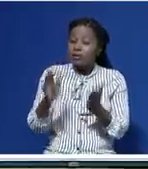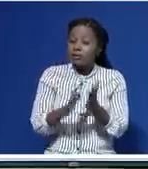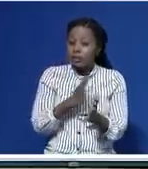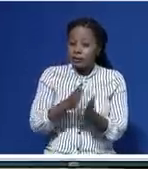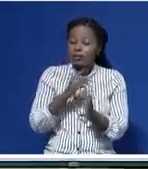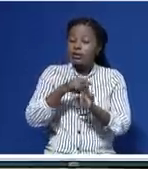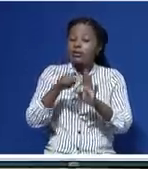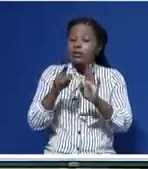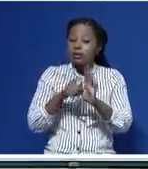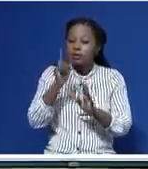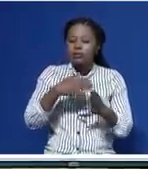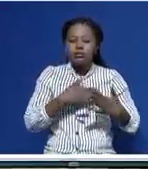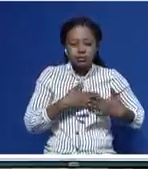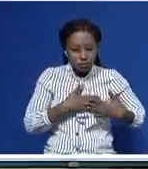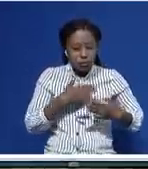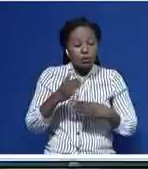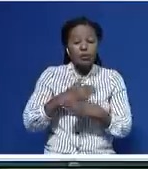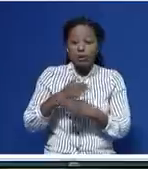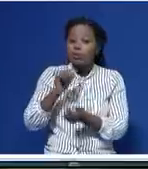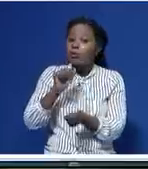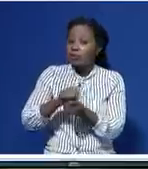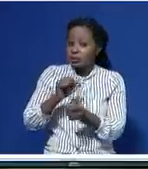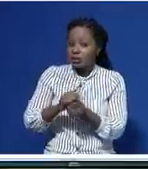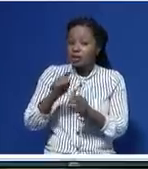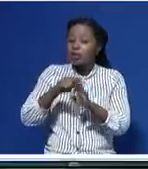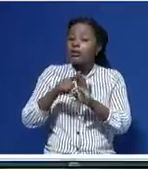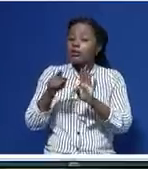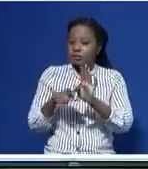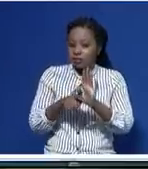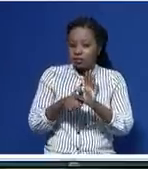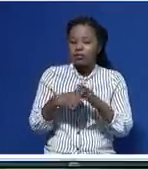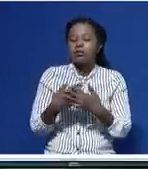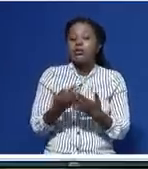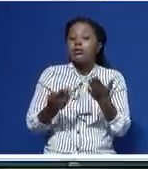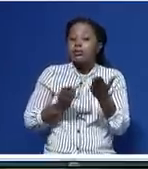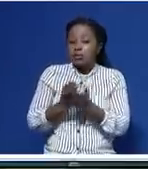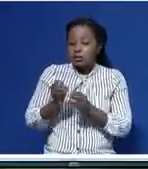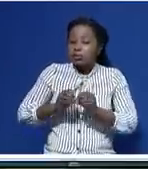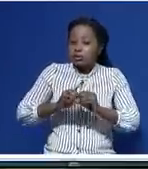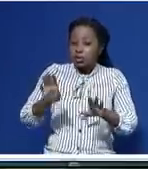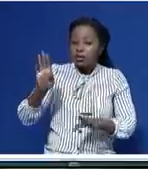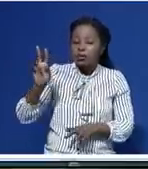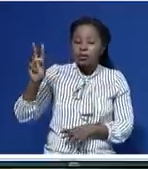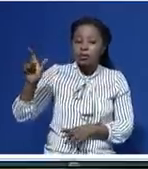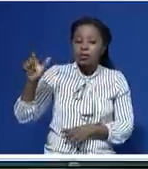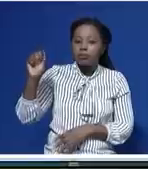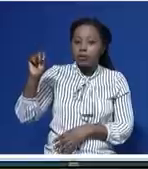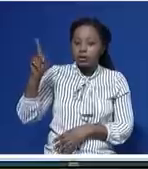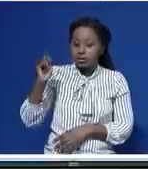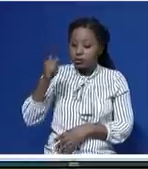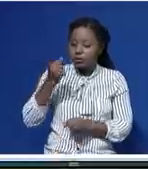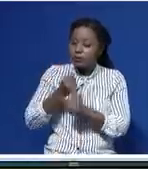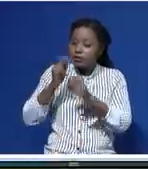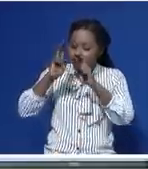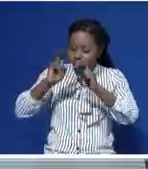kiafrika zinazopendwa zaidi na watumiaji wa bidhaa za Afrika. Kwa mujibu wa mtandao wa Brand Africa unaofanya utafiti